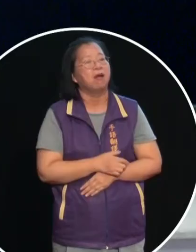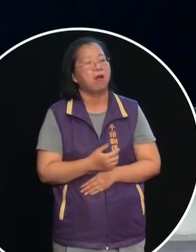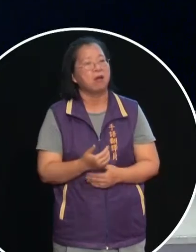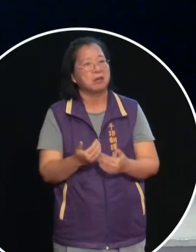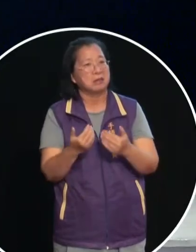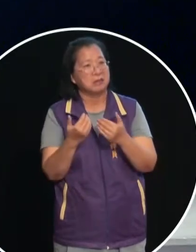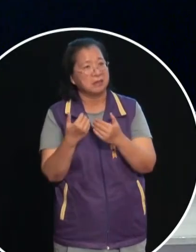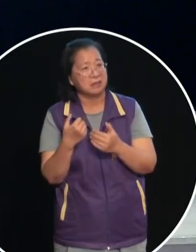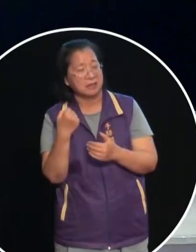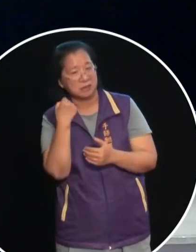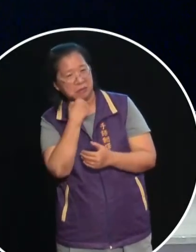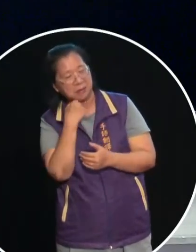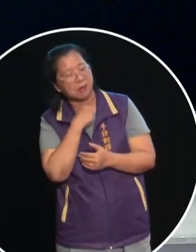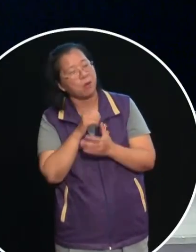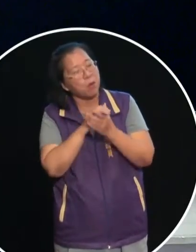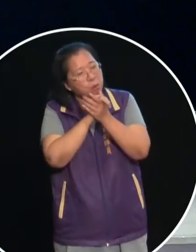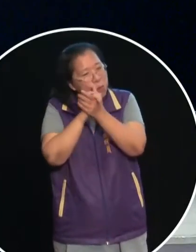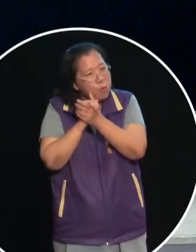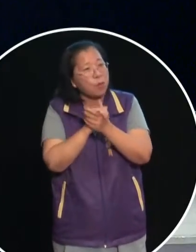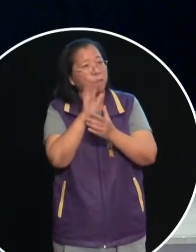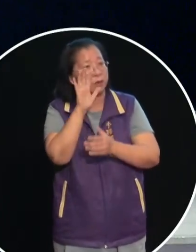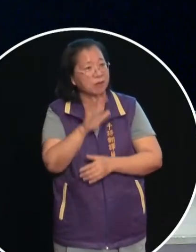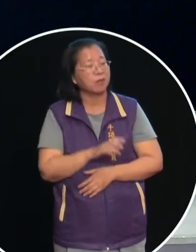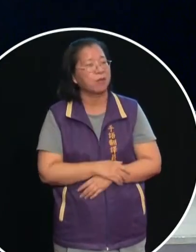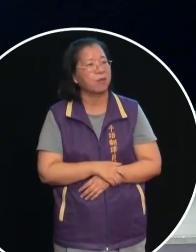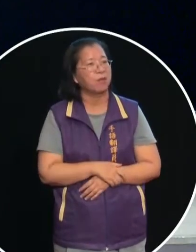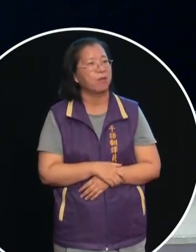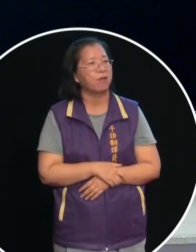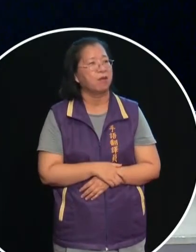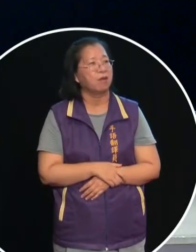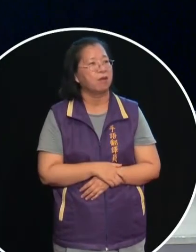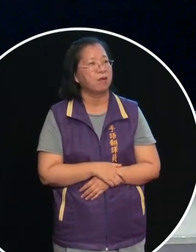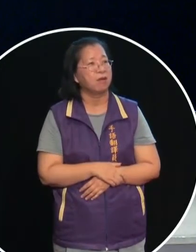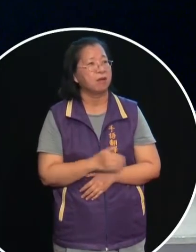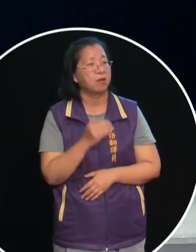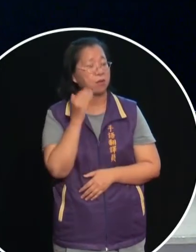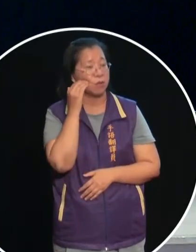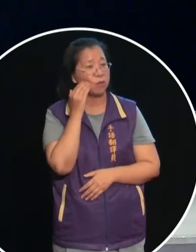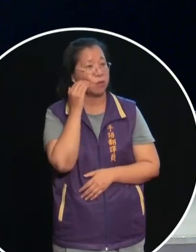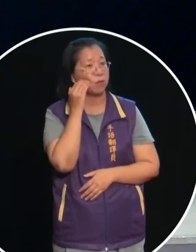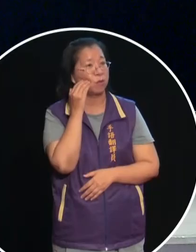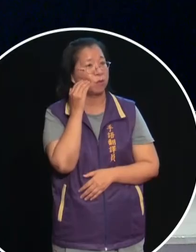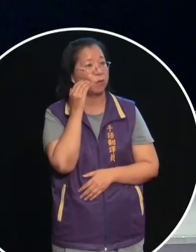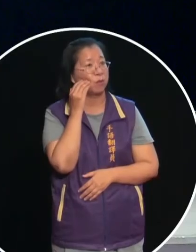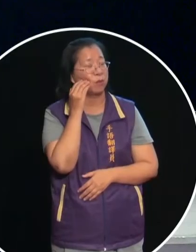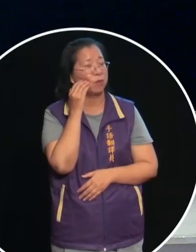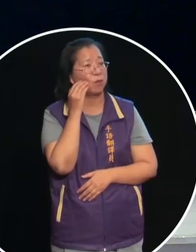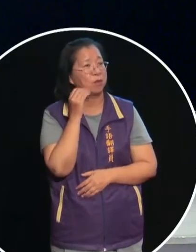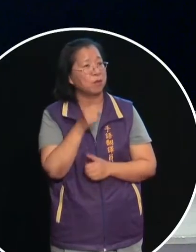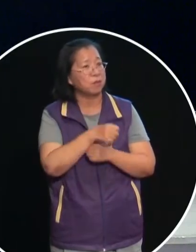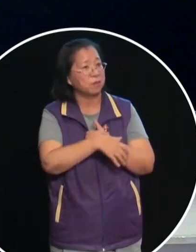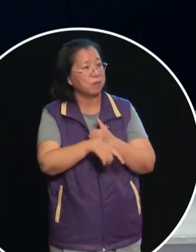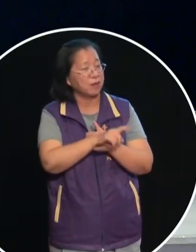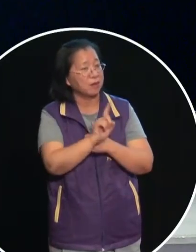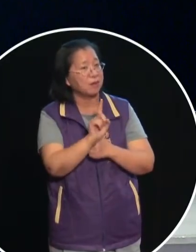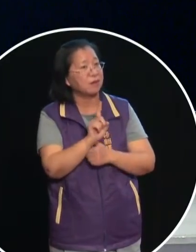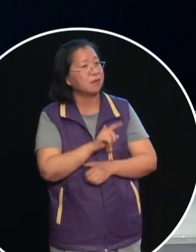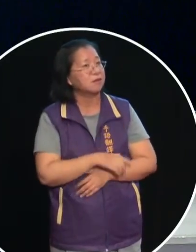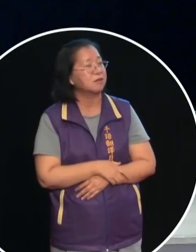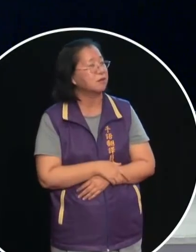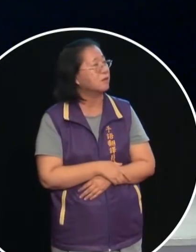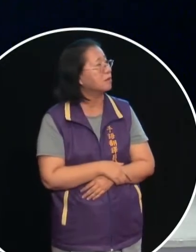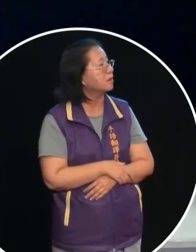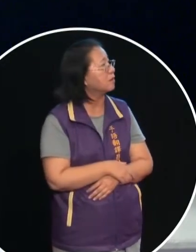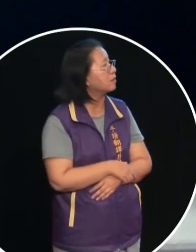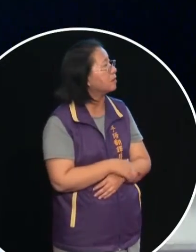湾还是蛮友善的。他本人是这样子，不过他的下面呢，说不定是跟他的会长一样，